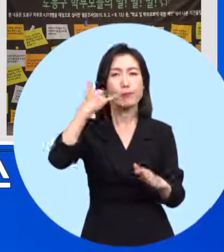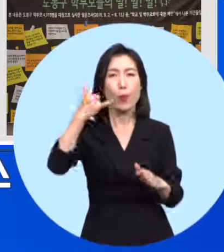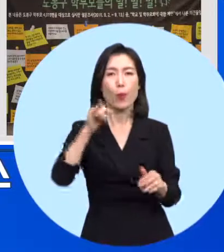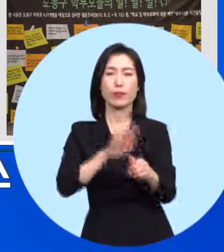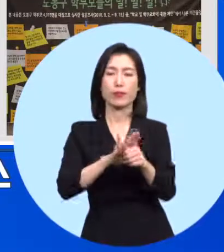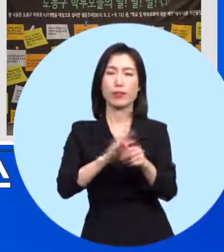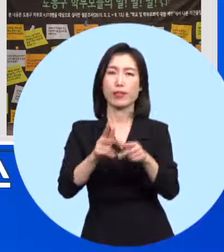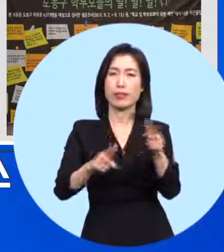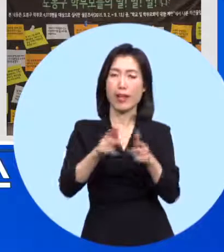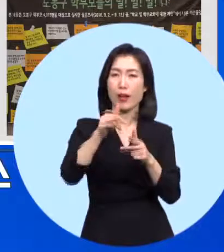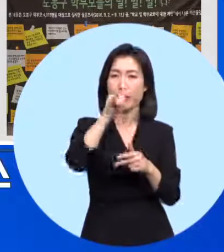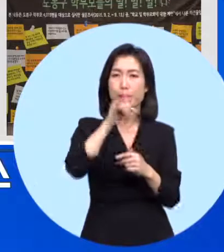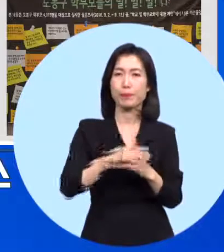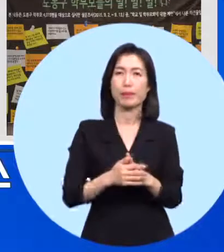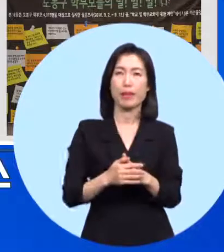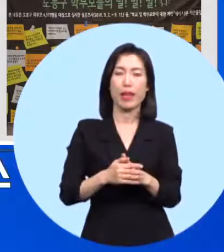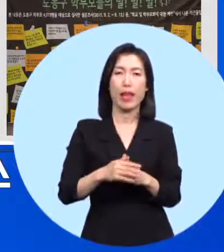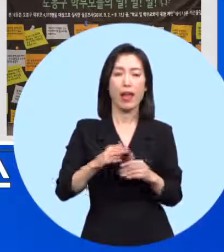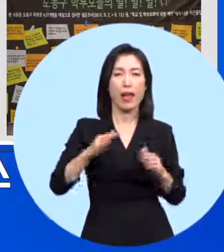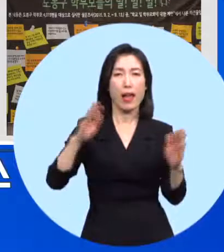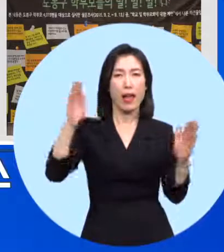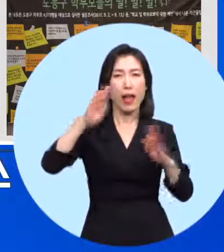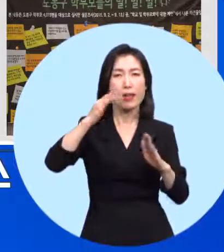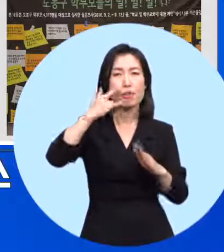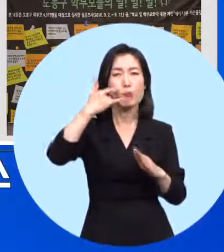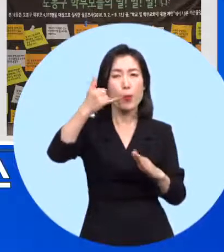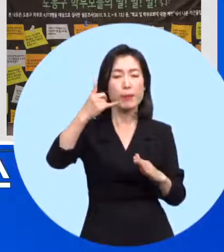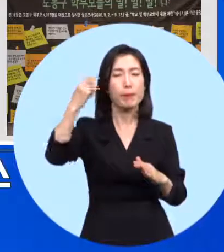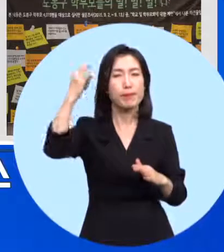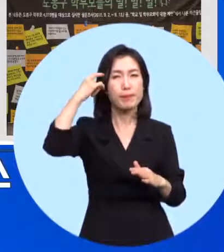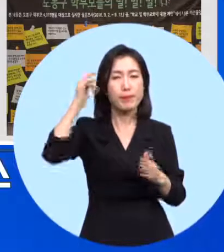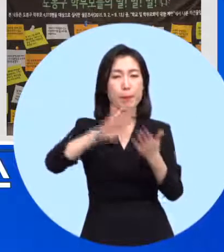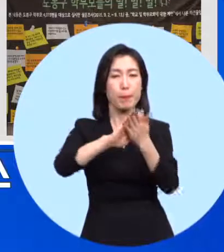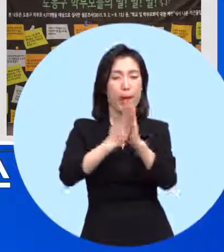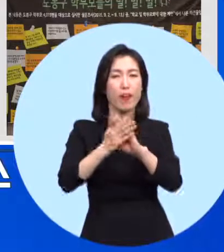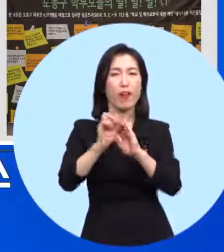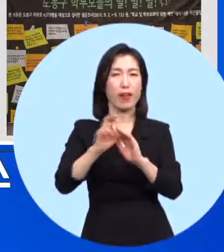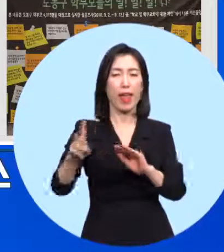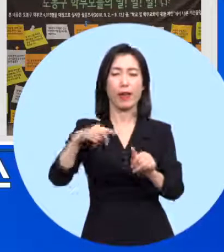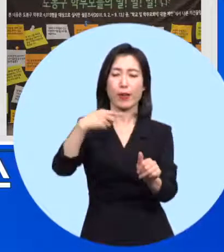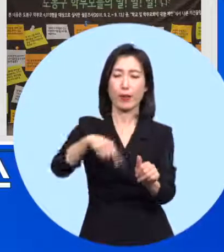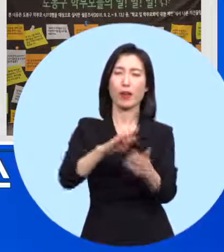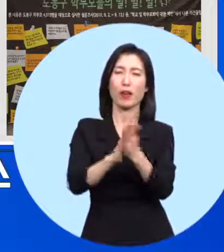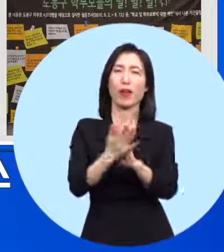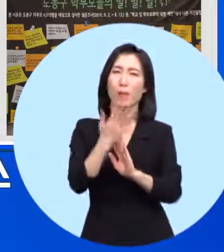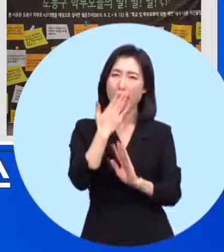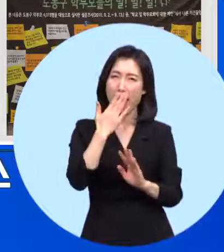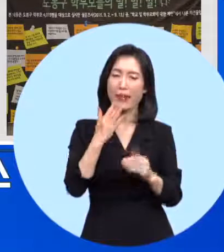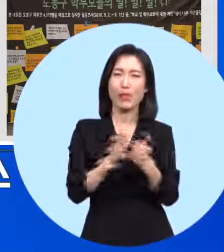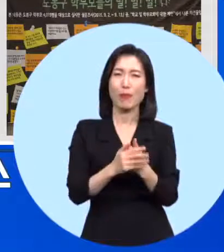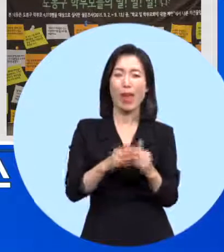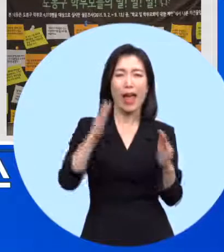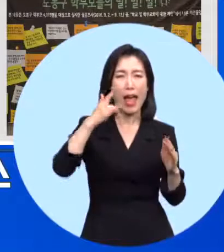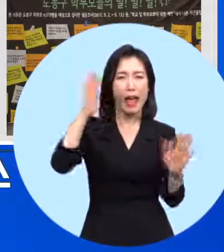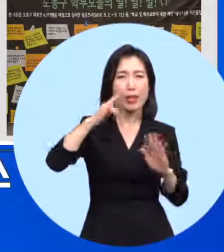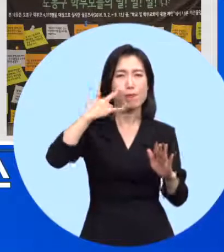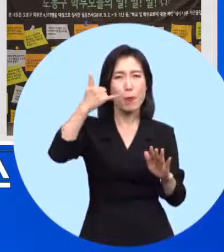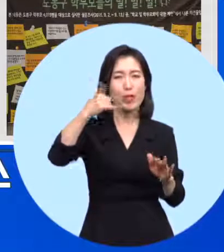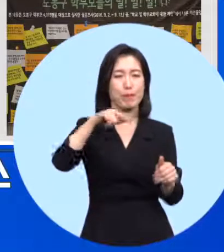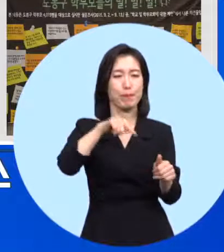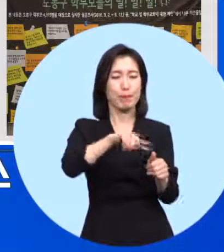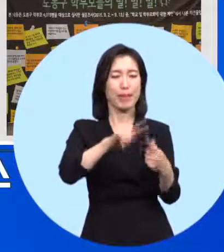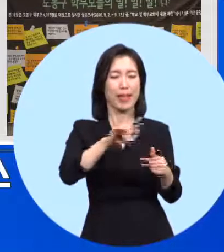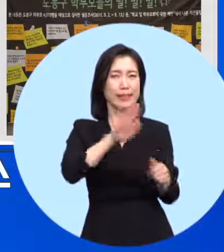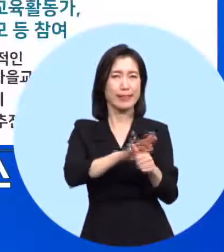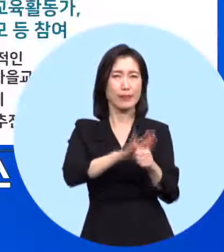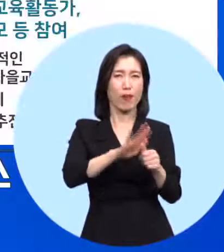있습니다. 학부모들이 바뀔 때 우리 교육이 바뀐다라고 하는 취지에서 학부모에 대한 지원을 적극적으로 저희들이